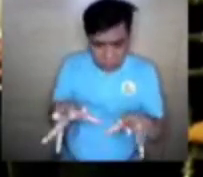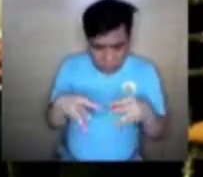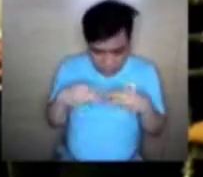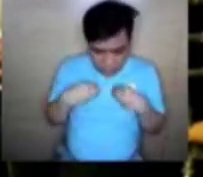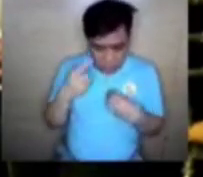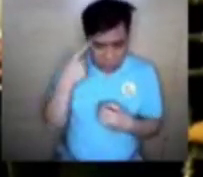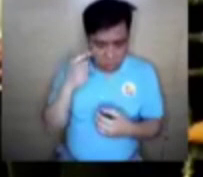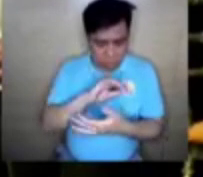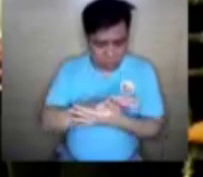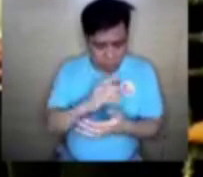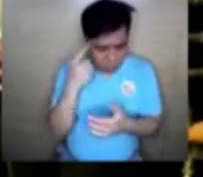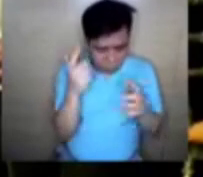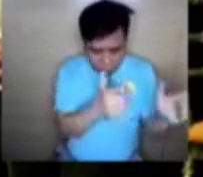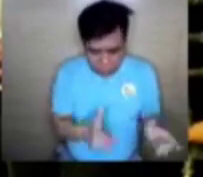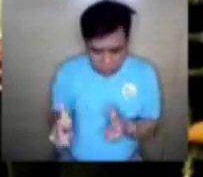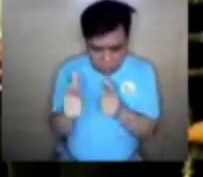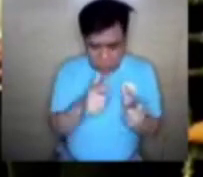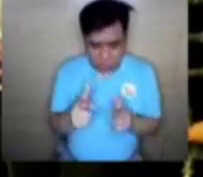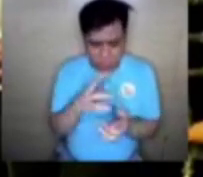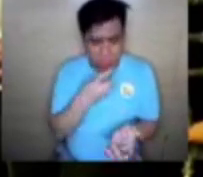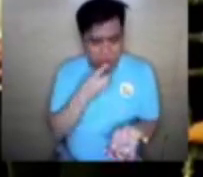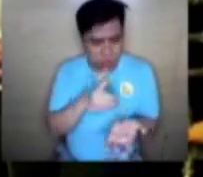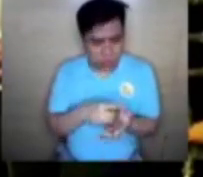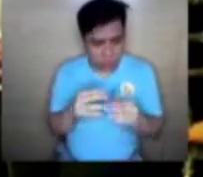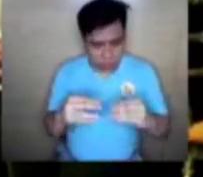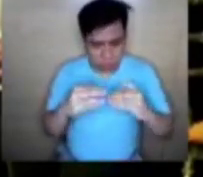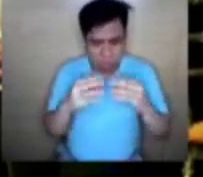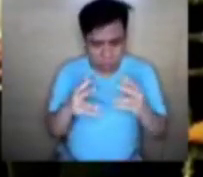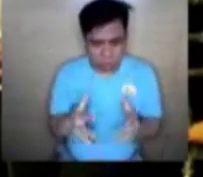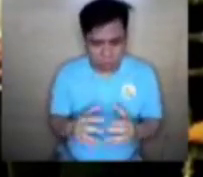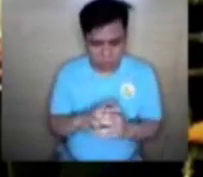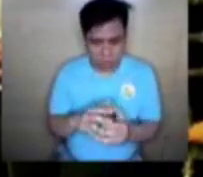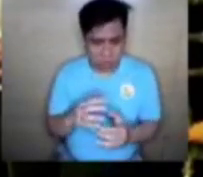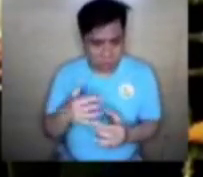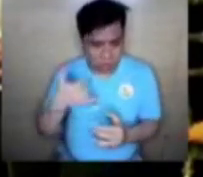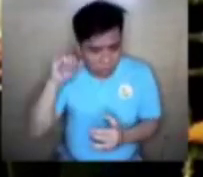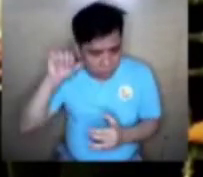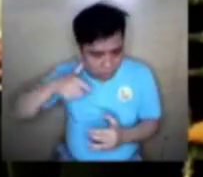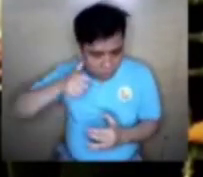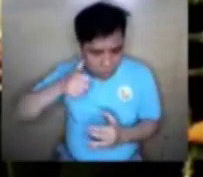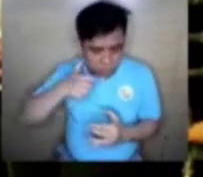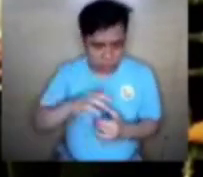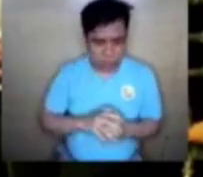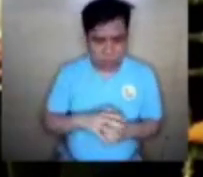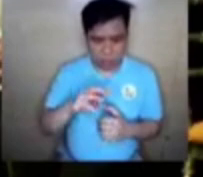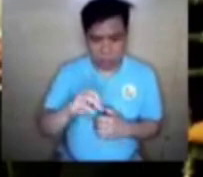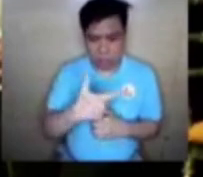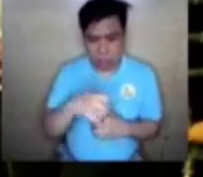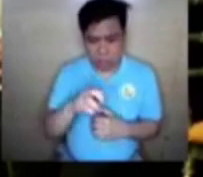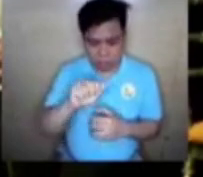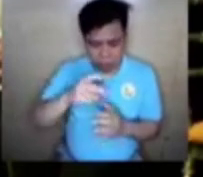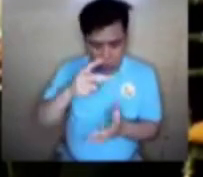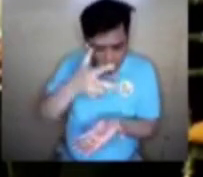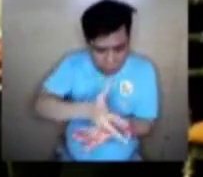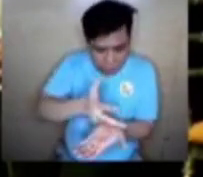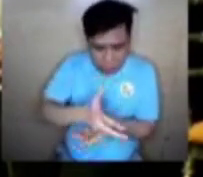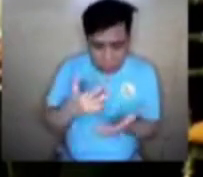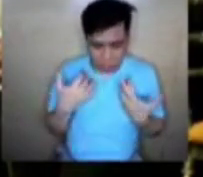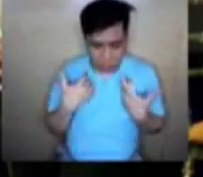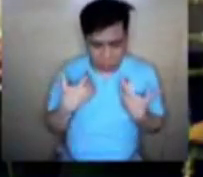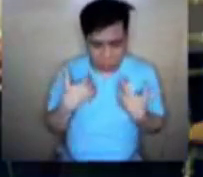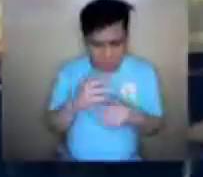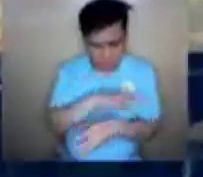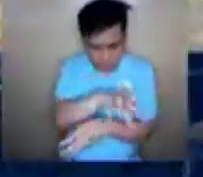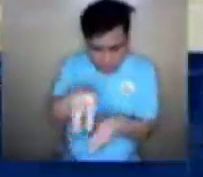Para sa logistics, data management, mayroon tayong call center sa mega parking. Ang bawat site naman ay may